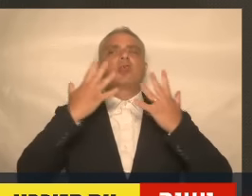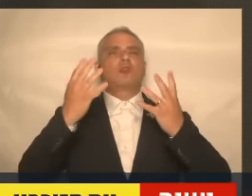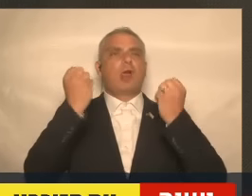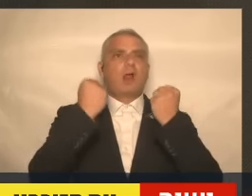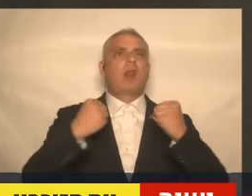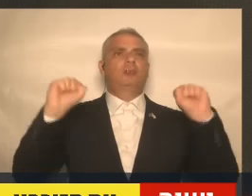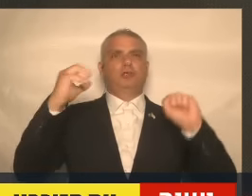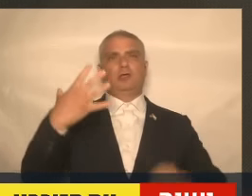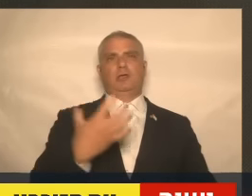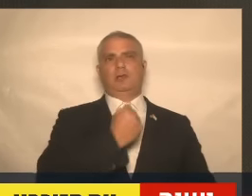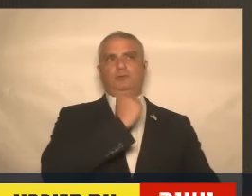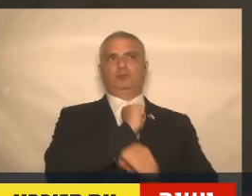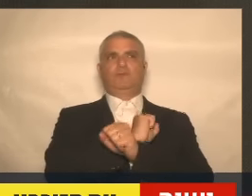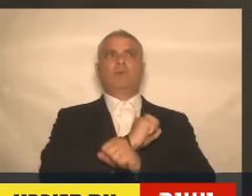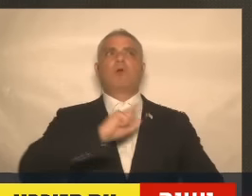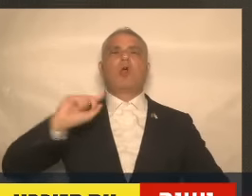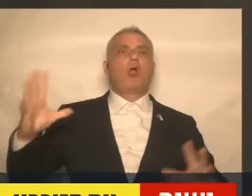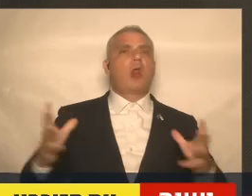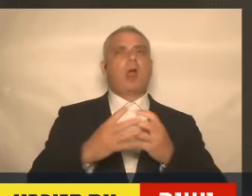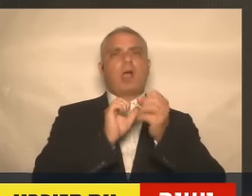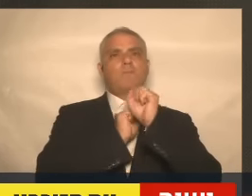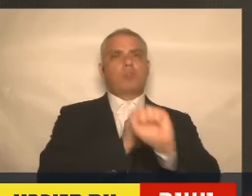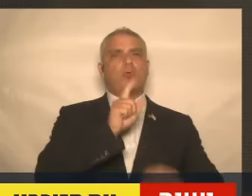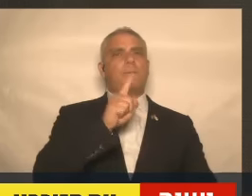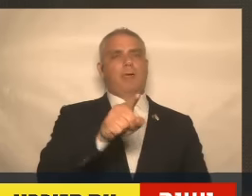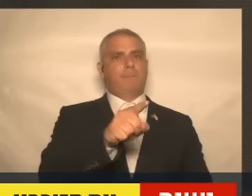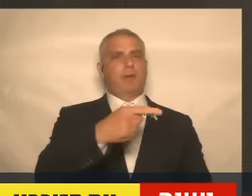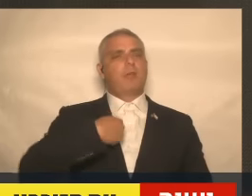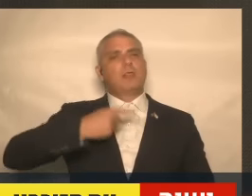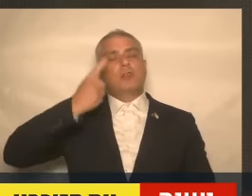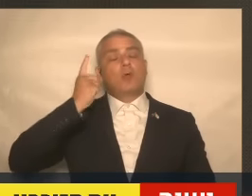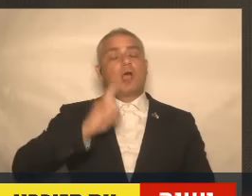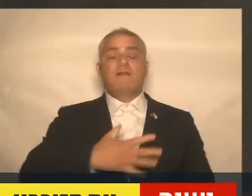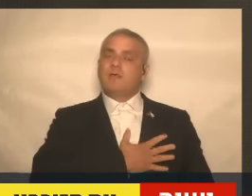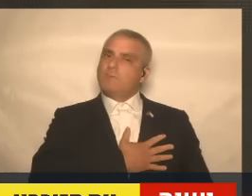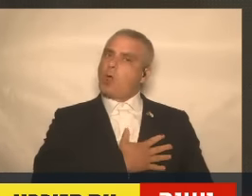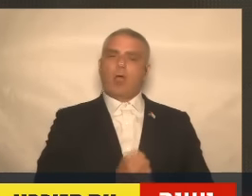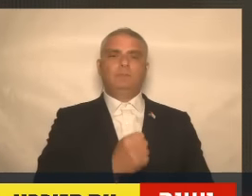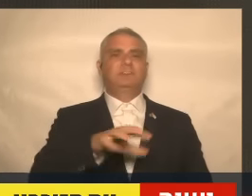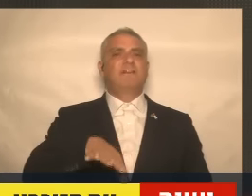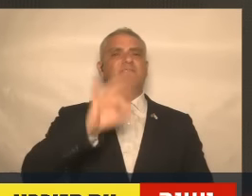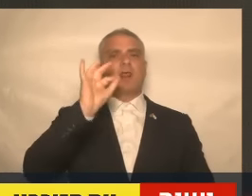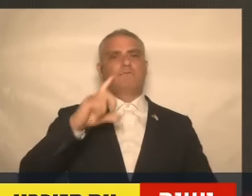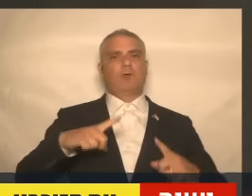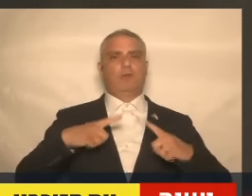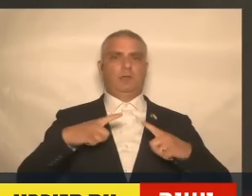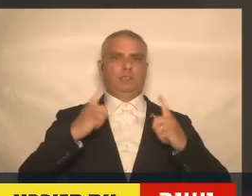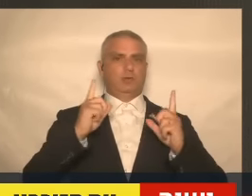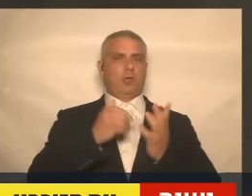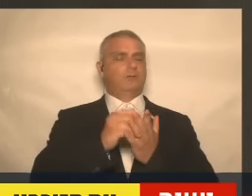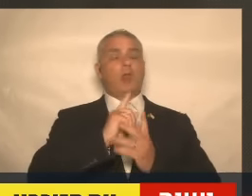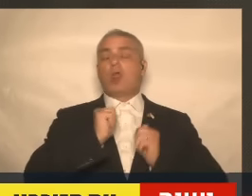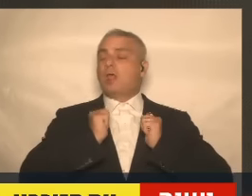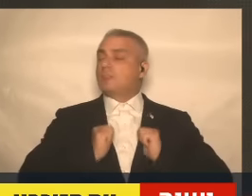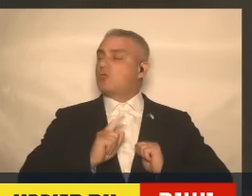פדיון שבויים. כל העם איתכם. אנחנו חייבים לגלות אומץ ולבחור בחיים, לא